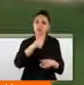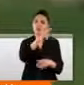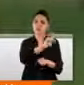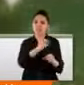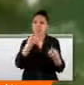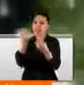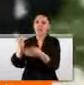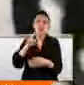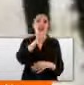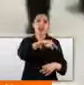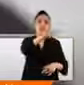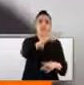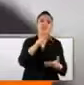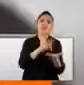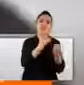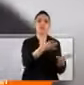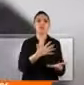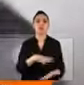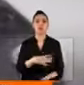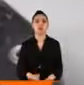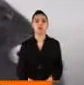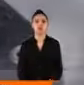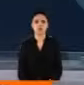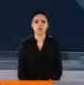hale getirenlerin ceza alması.